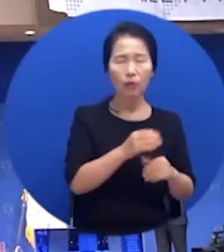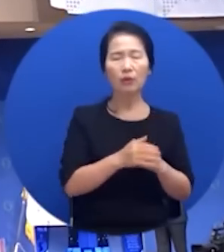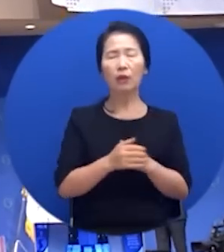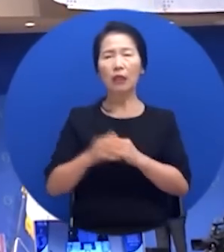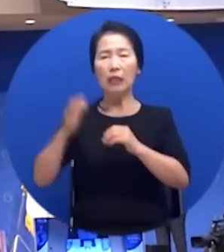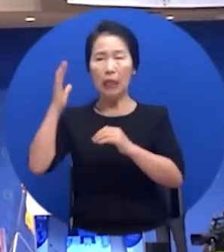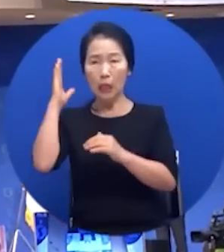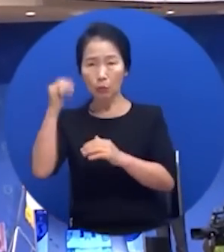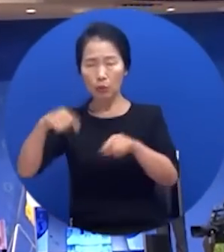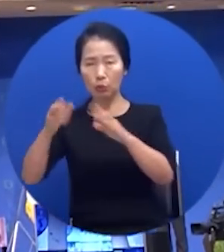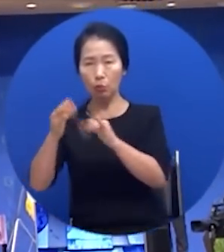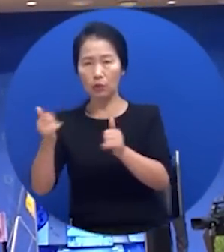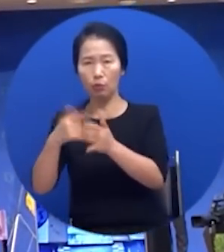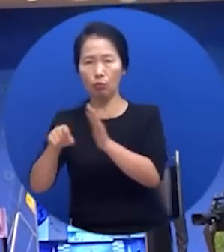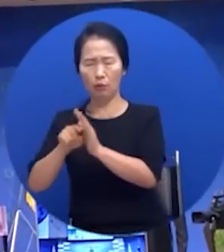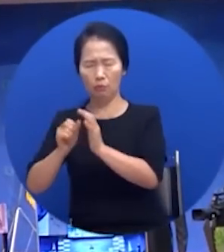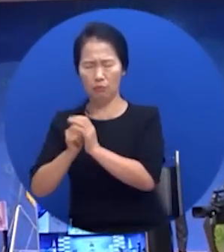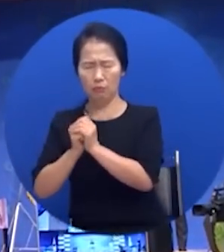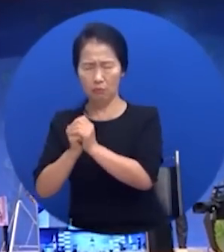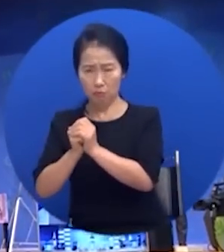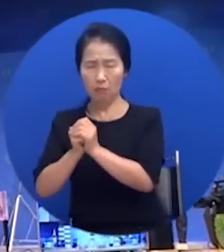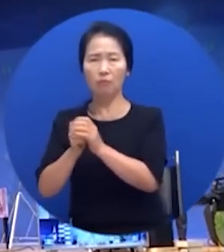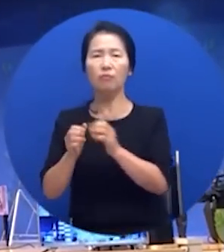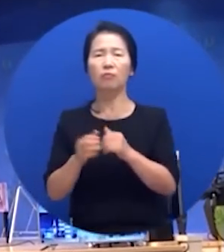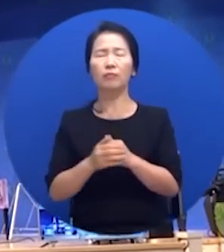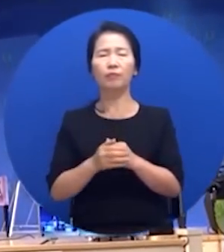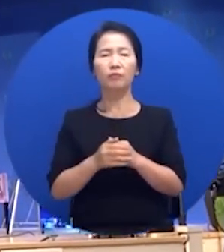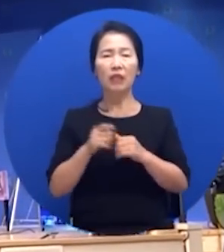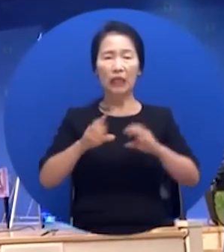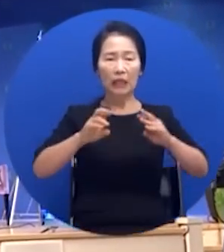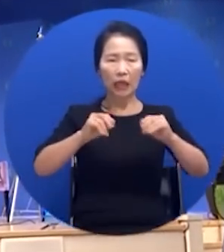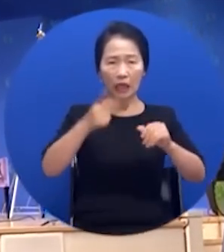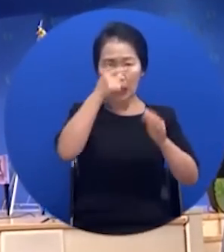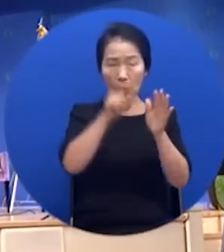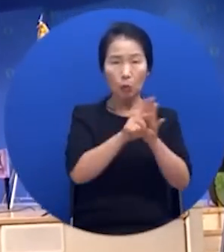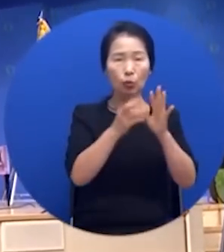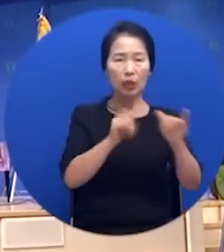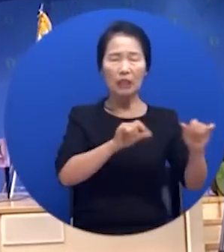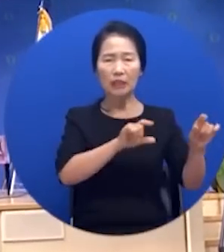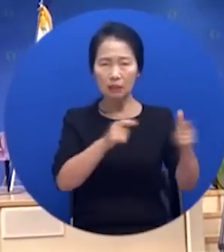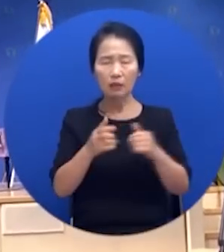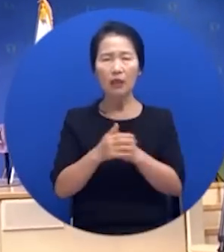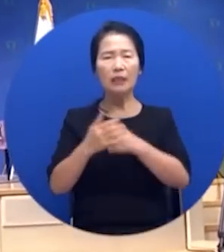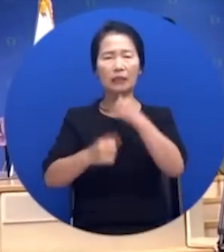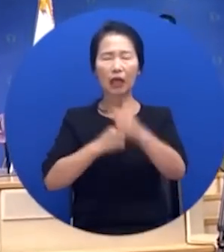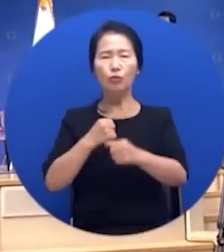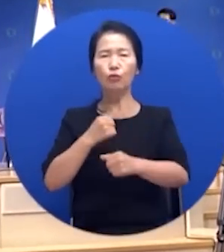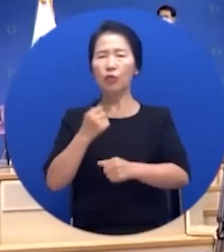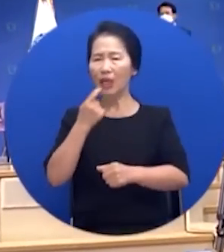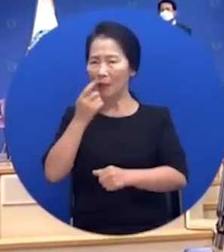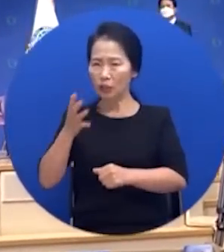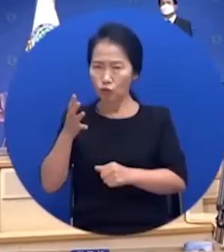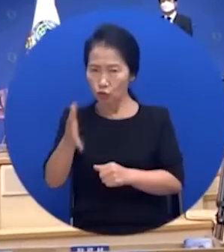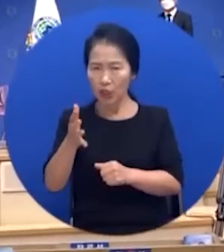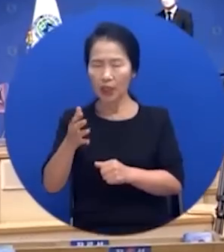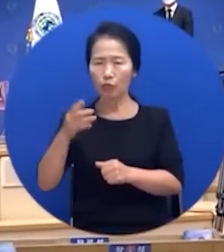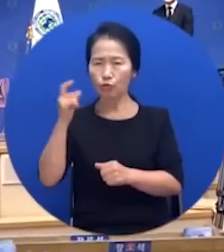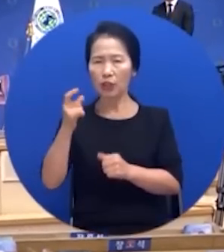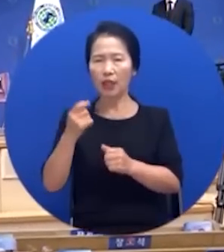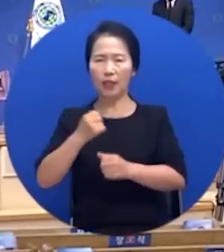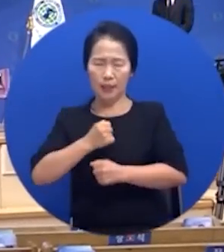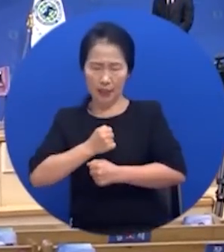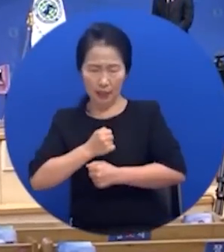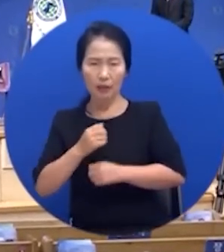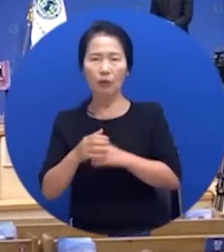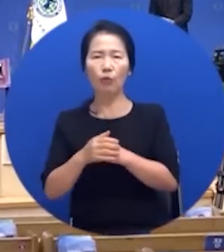위하여 기도하고 있습니다. 이 땅의 모든 그리스도인들은 자유민주주의가 굳게 지켜지며